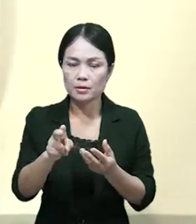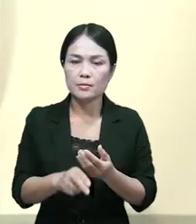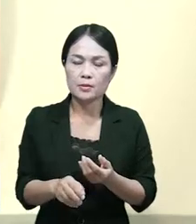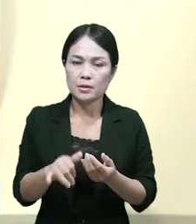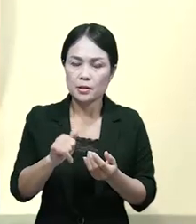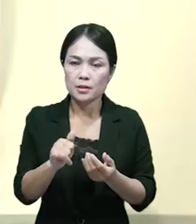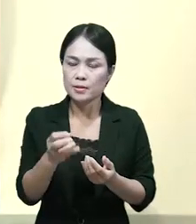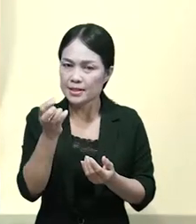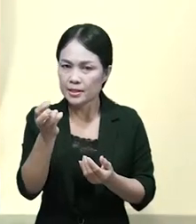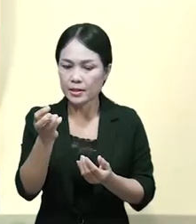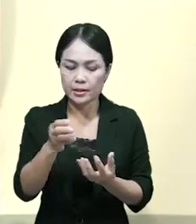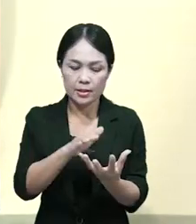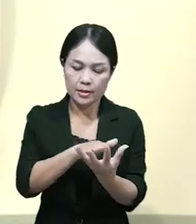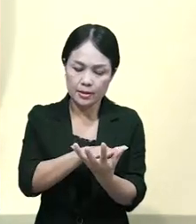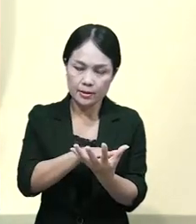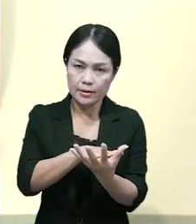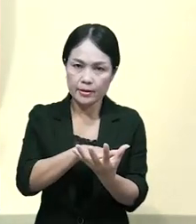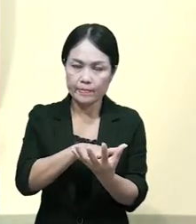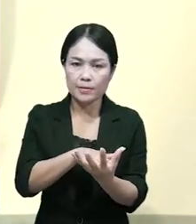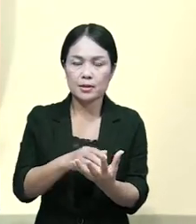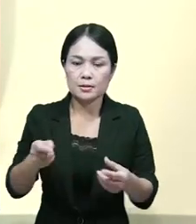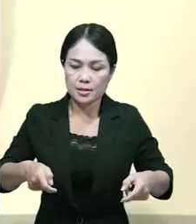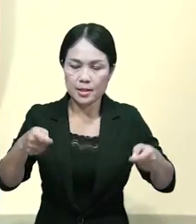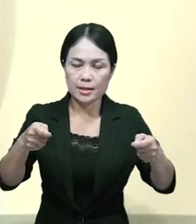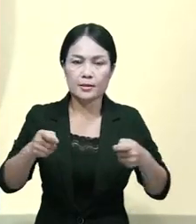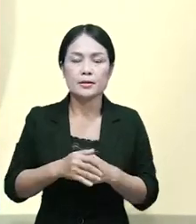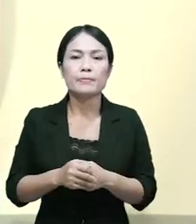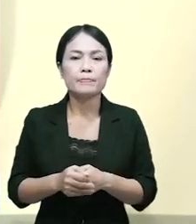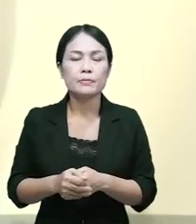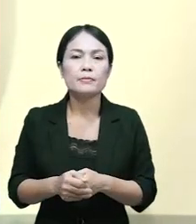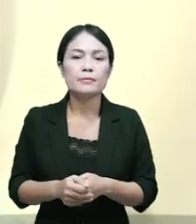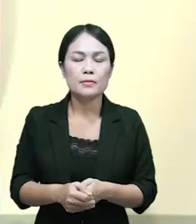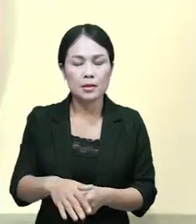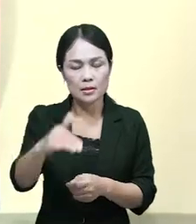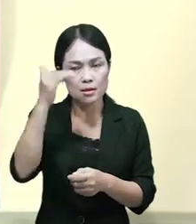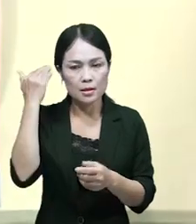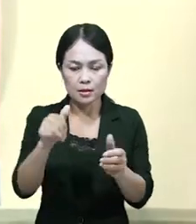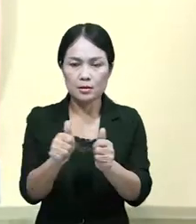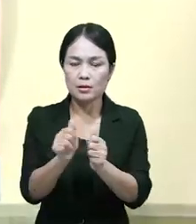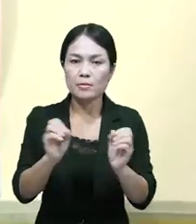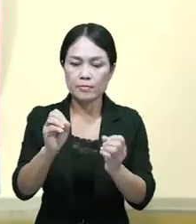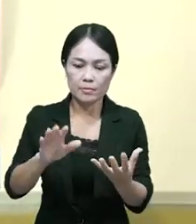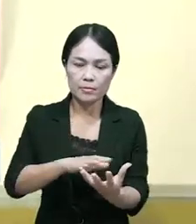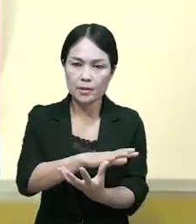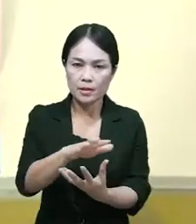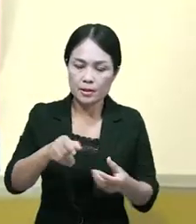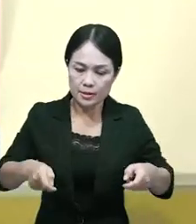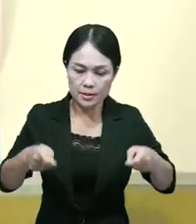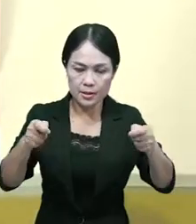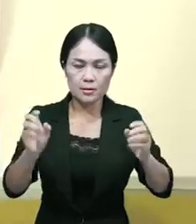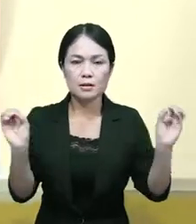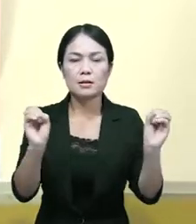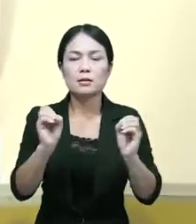ចនៅបាតឆ្នាំងប្តីមិនលាងឆ្នាំងនោះទេ